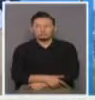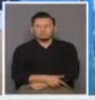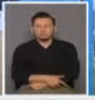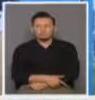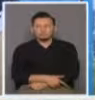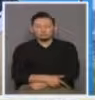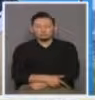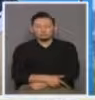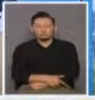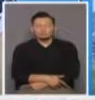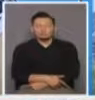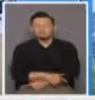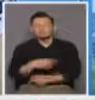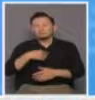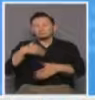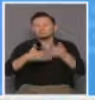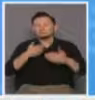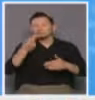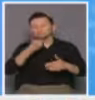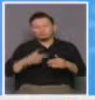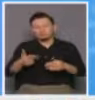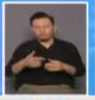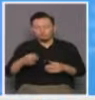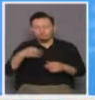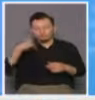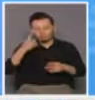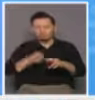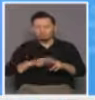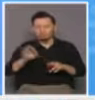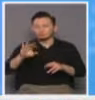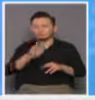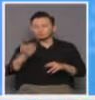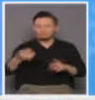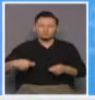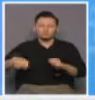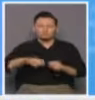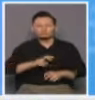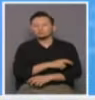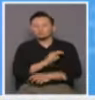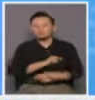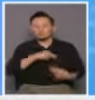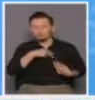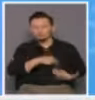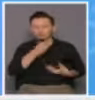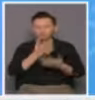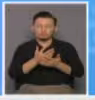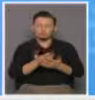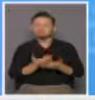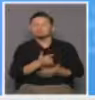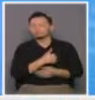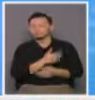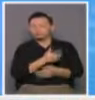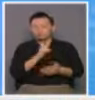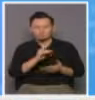Я считаю это большим достижением для Атырауской области. Через вас отражается доблестный труд медицинских работников. Хотелось бы, чтобы